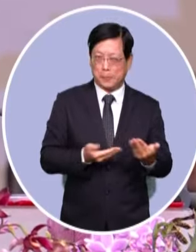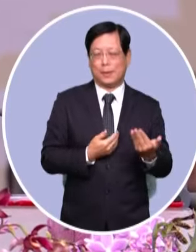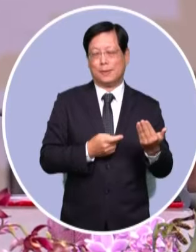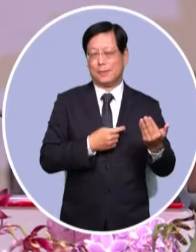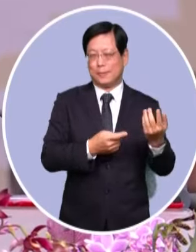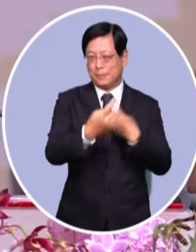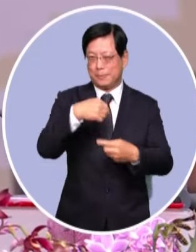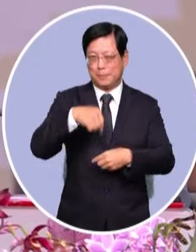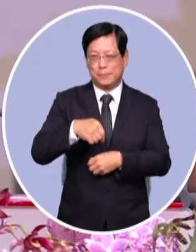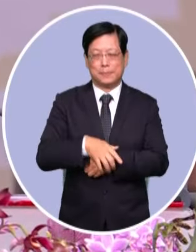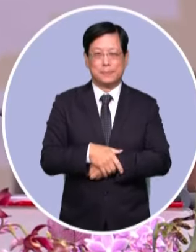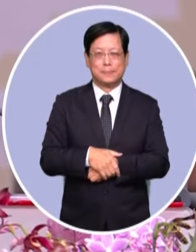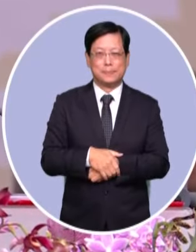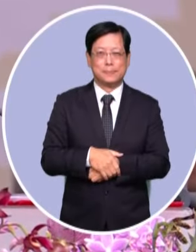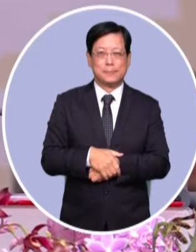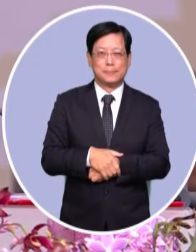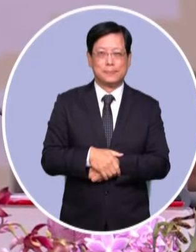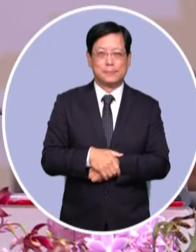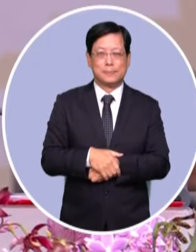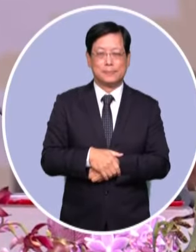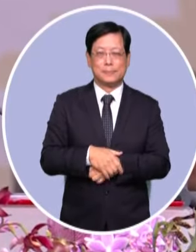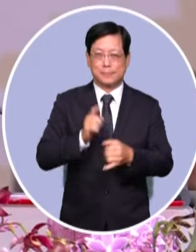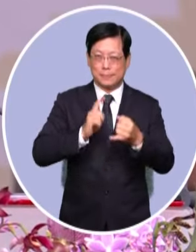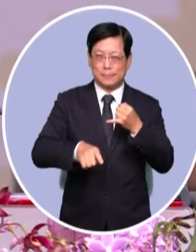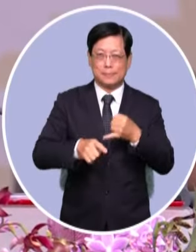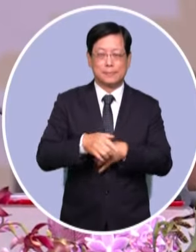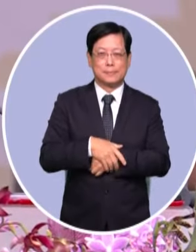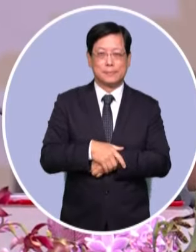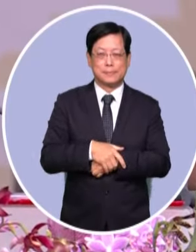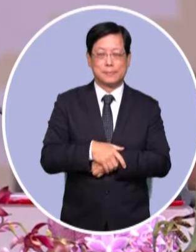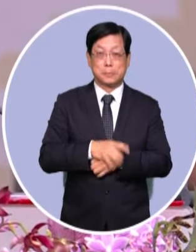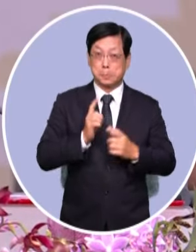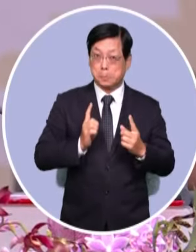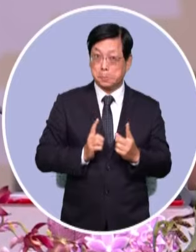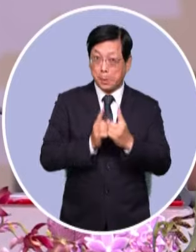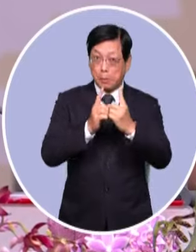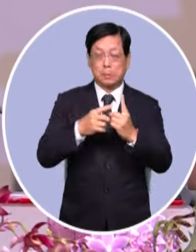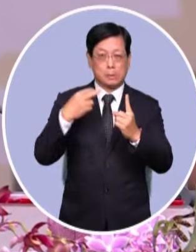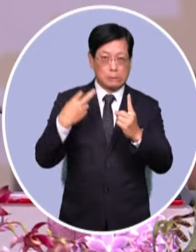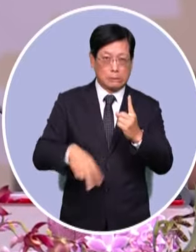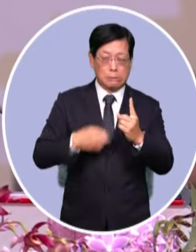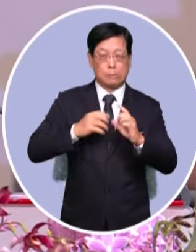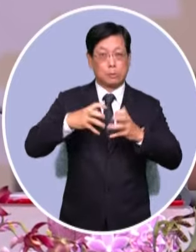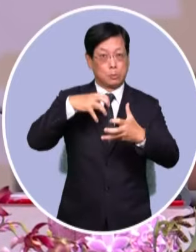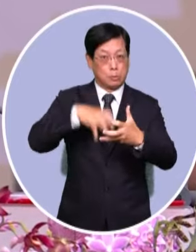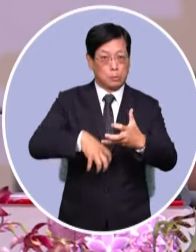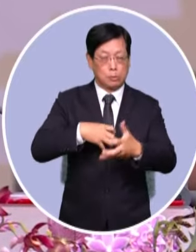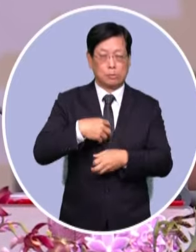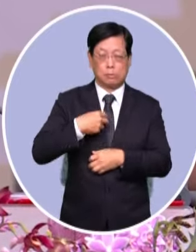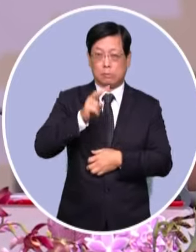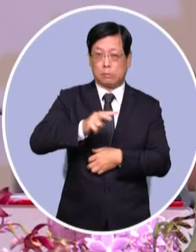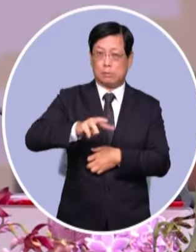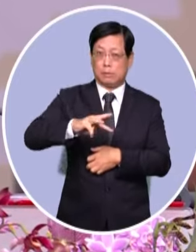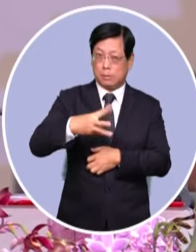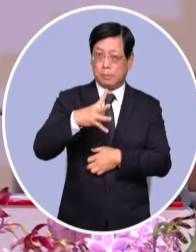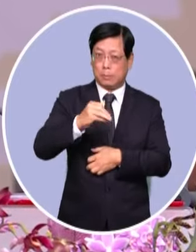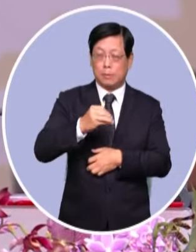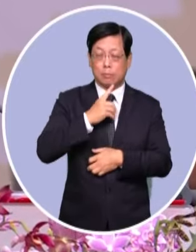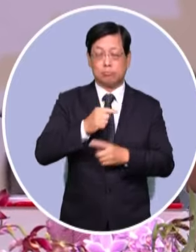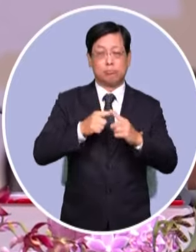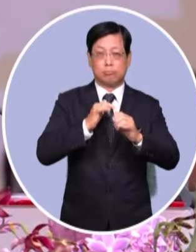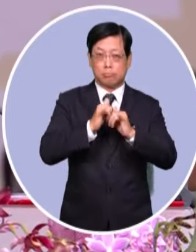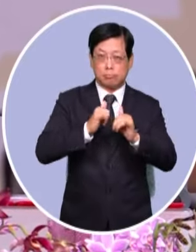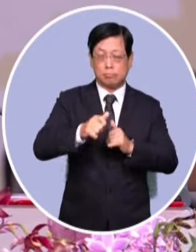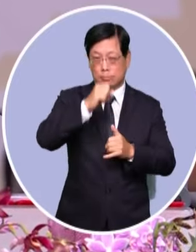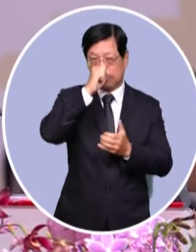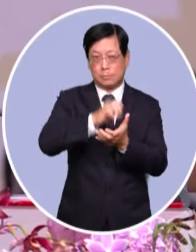位侨胞朋友。最后，面对再一次对国内所有的2300万民众